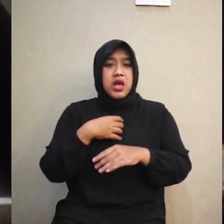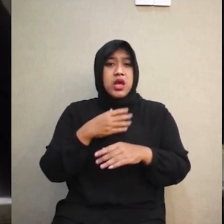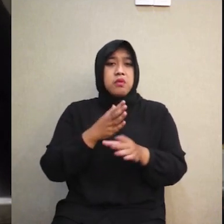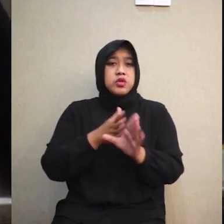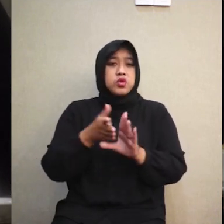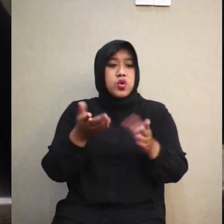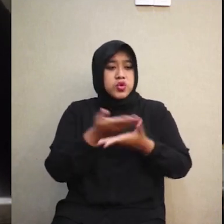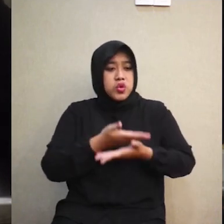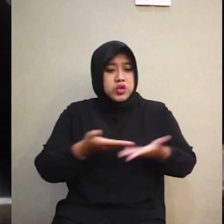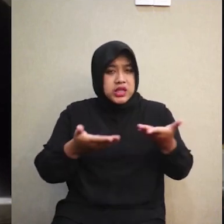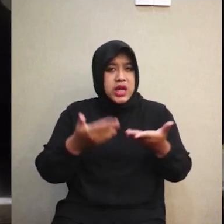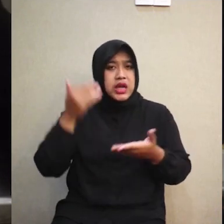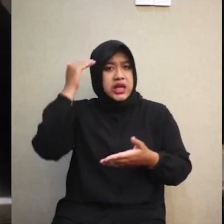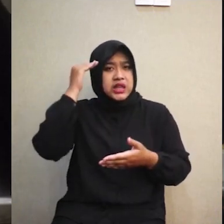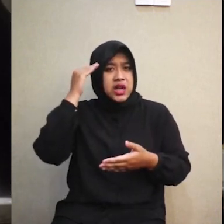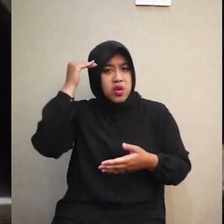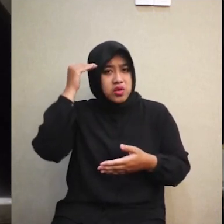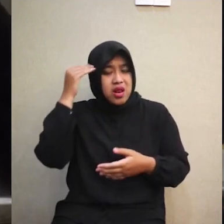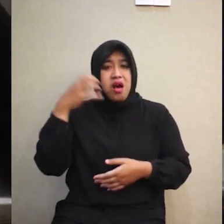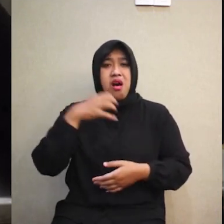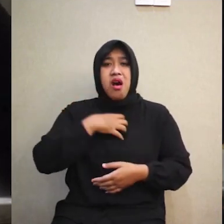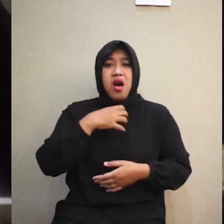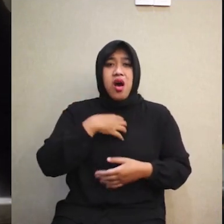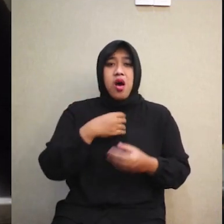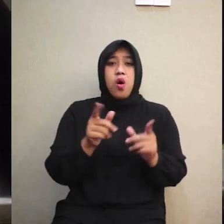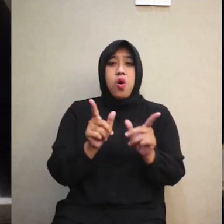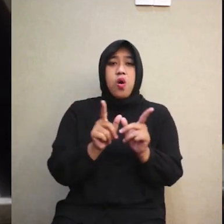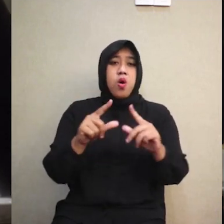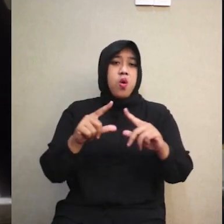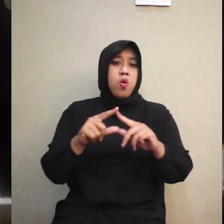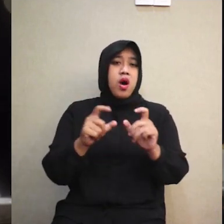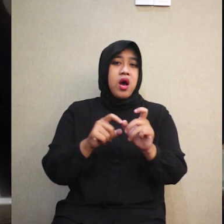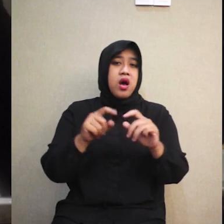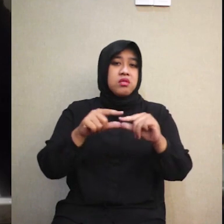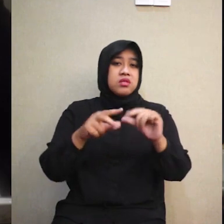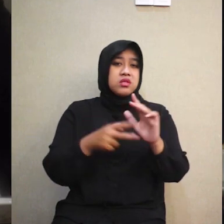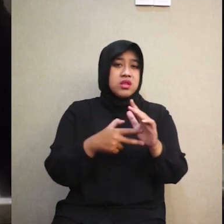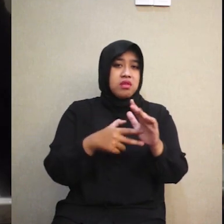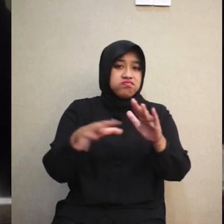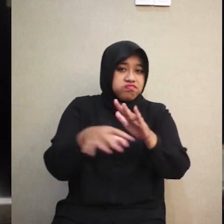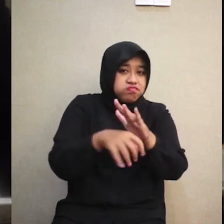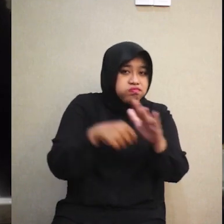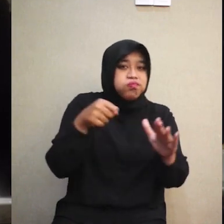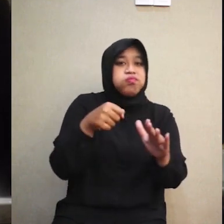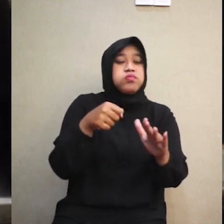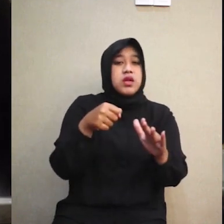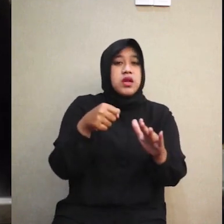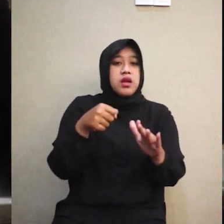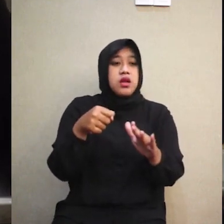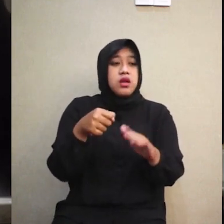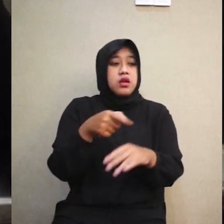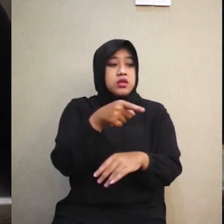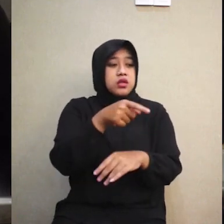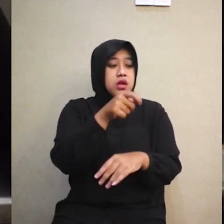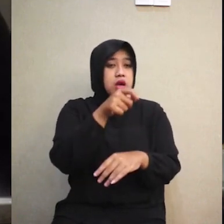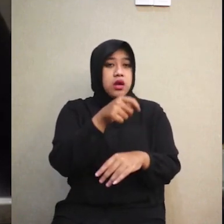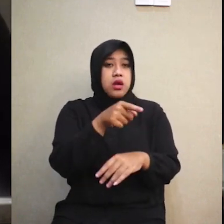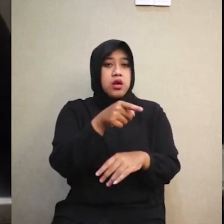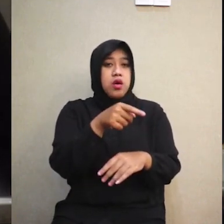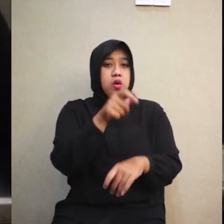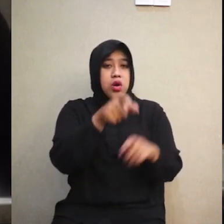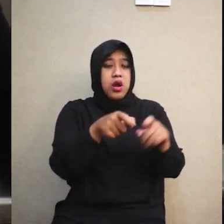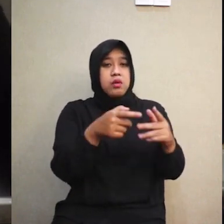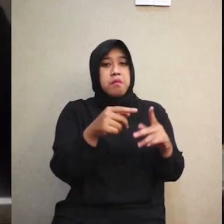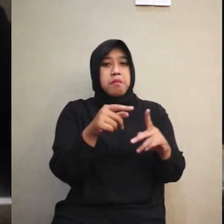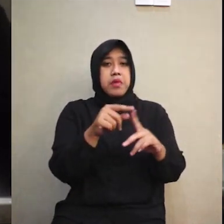intelektual yang kemudian hak warisnya diambil Dia ditetapkan sebagai orang dalam pengampun yang